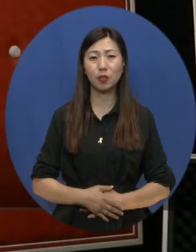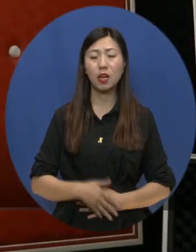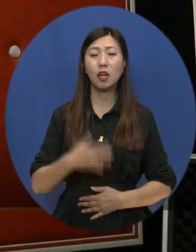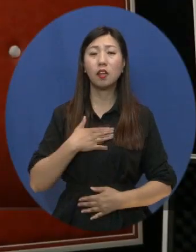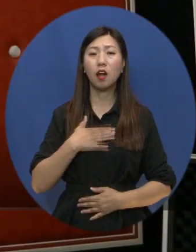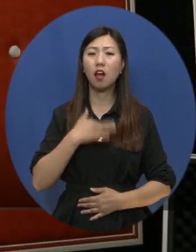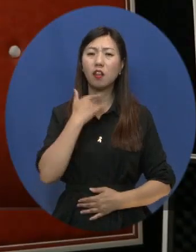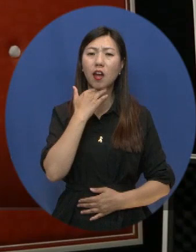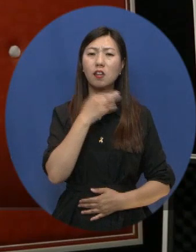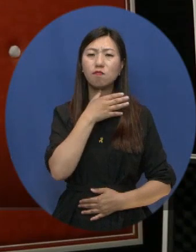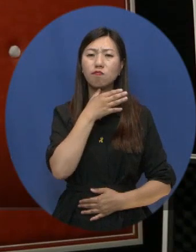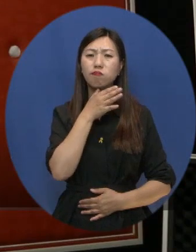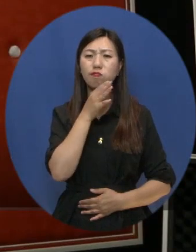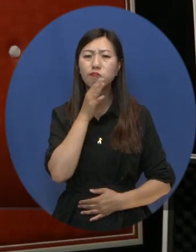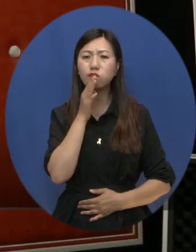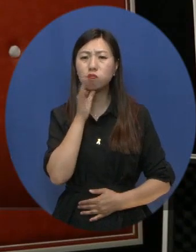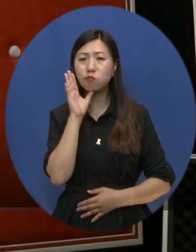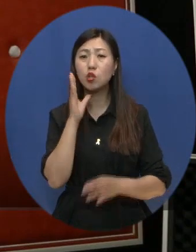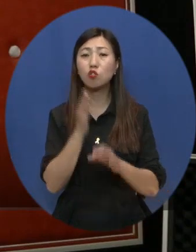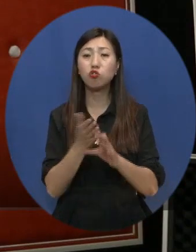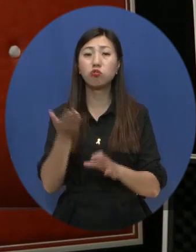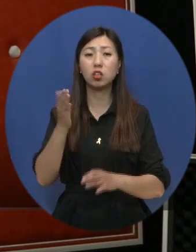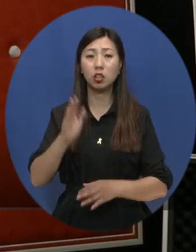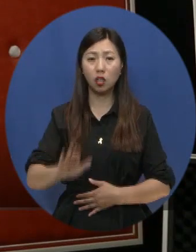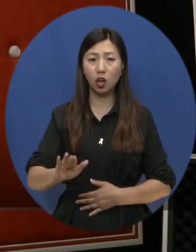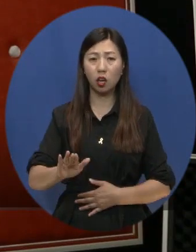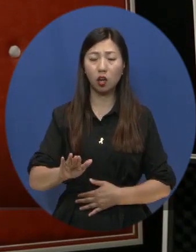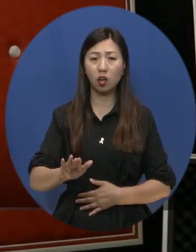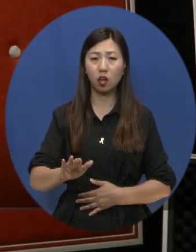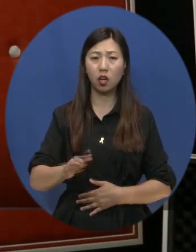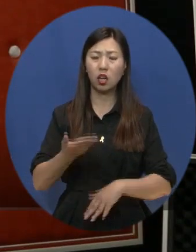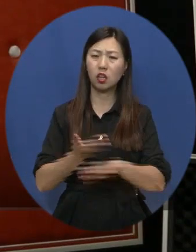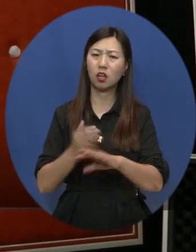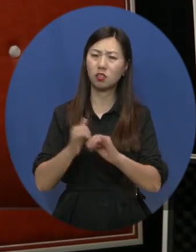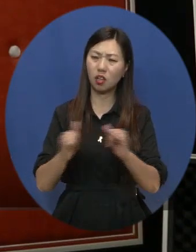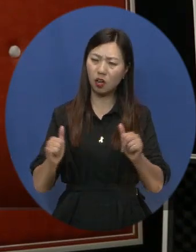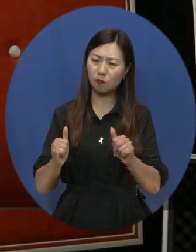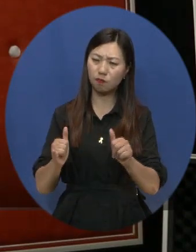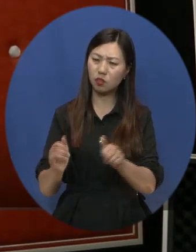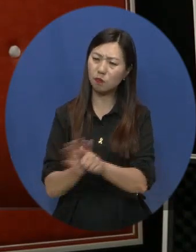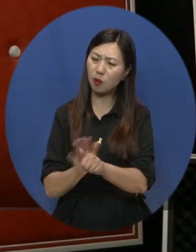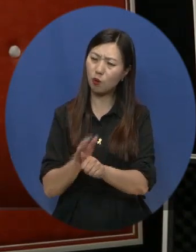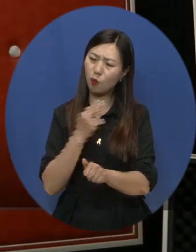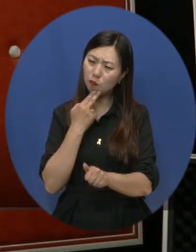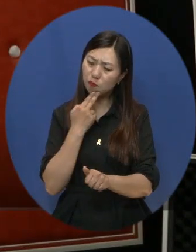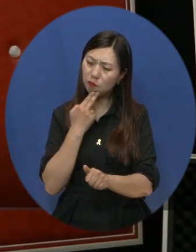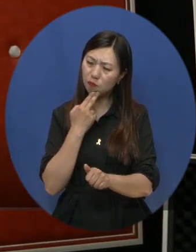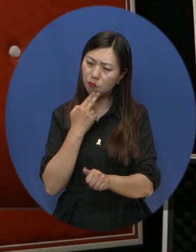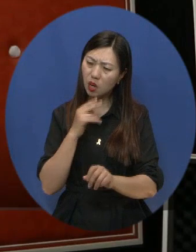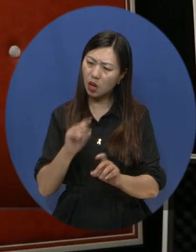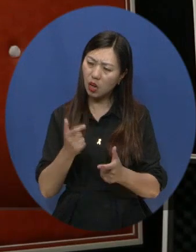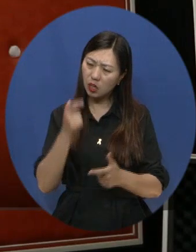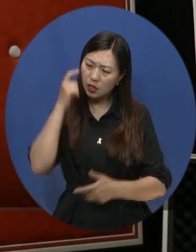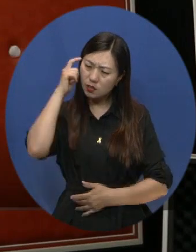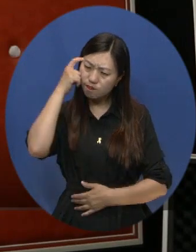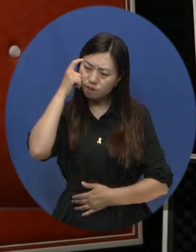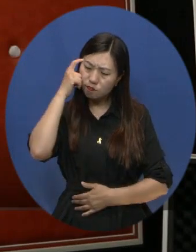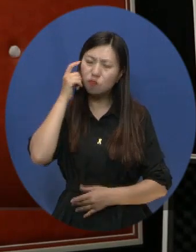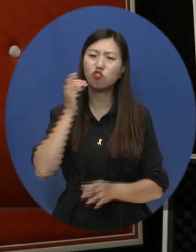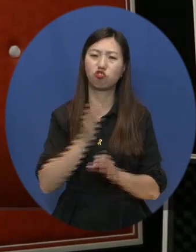먹고 있는데 이 친구들을 그만큼 배려하지 못하는 건 아닐까 뭐 그런 생각도